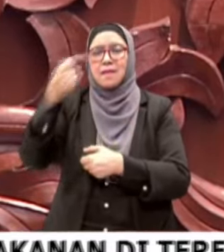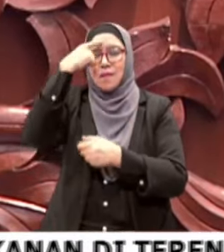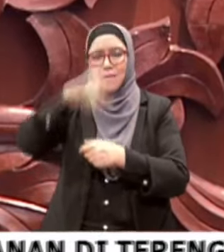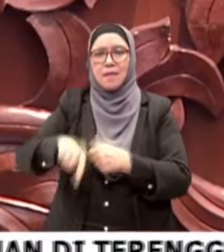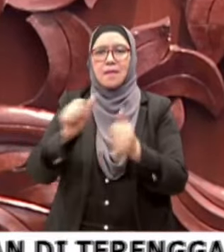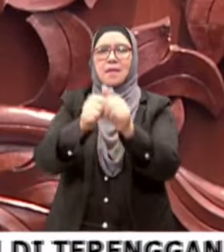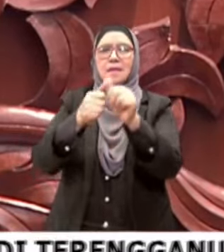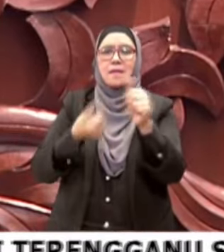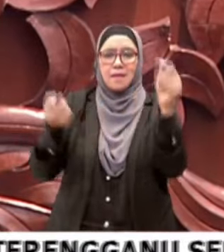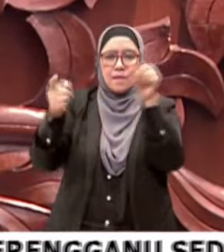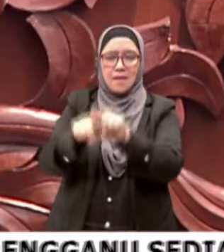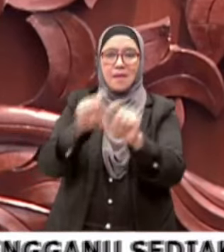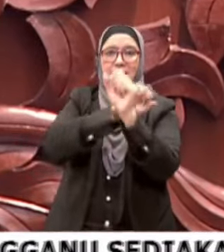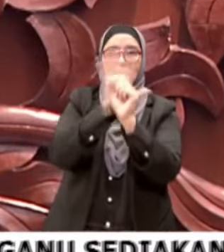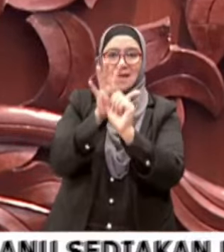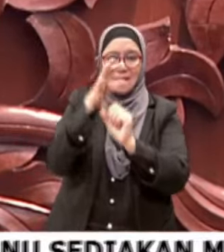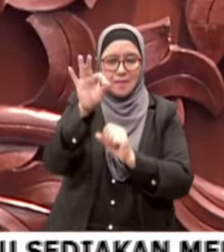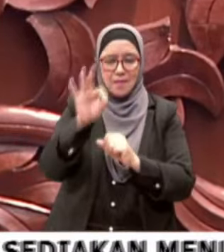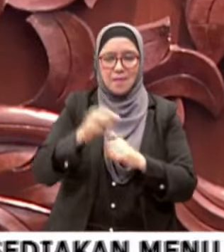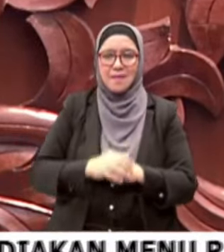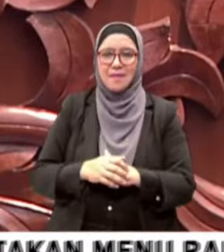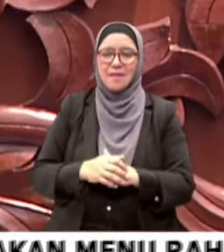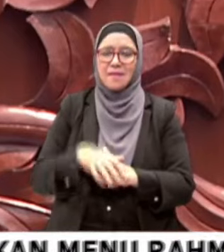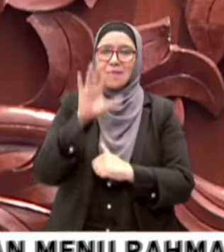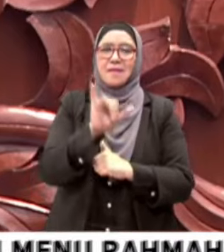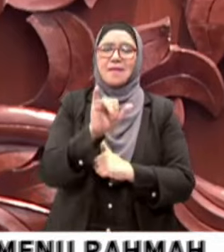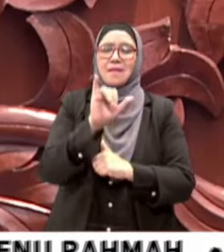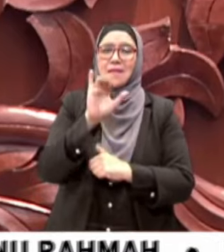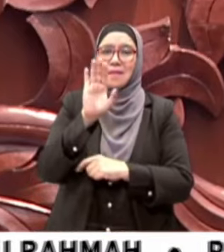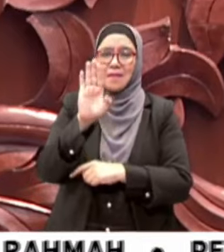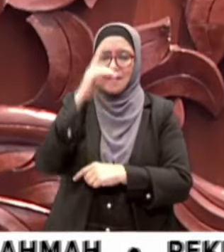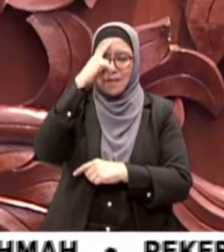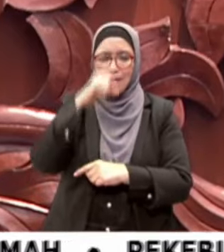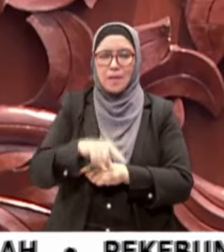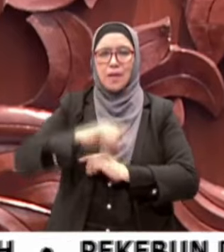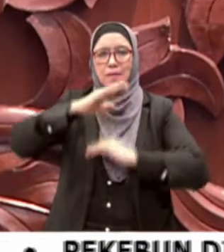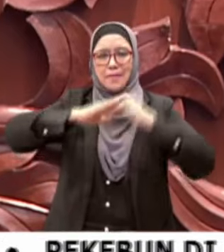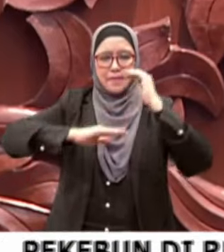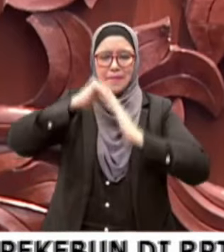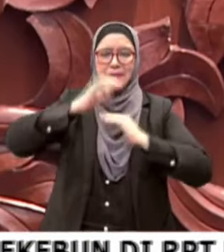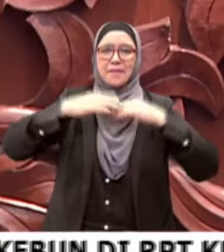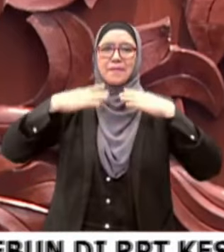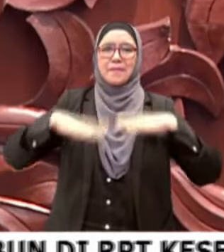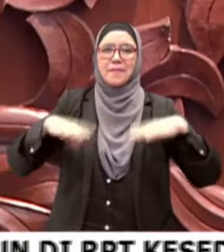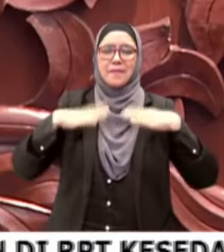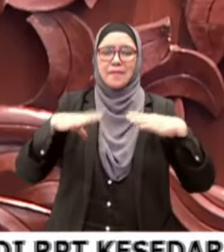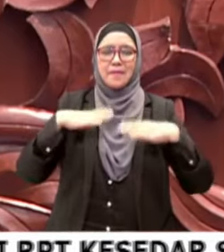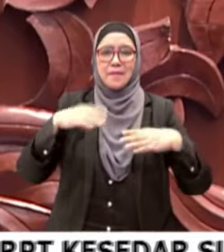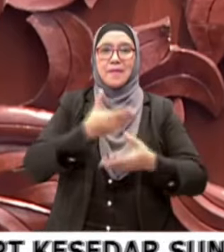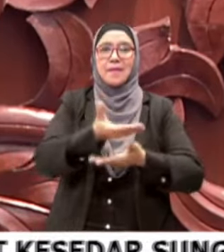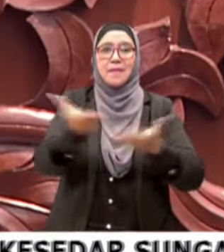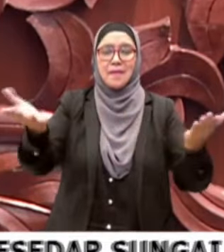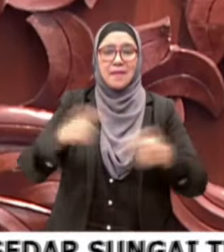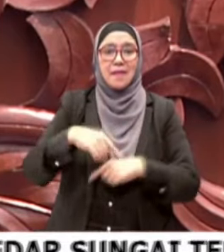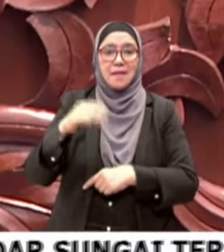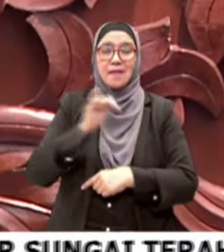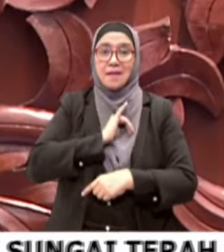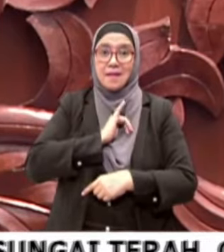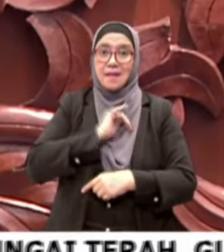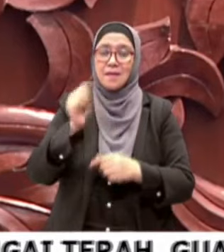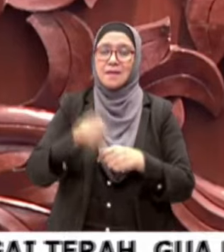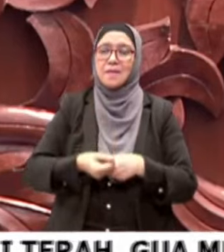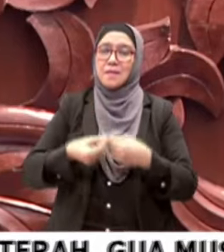hal yang bermanfaat sekalian bagi memberi keselesaan pakaian dan kemudahan kepada semua saya membenarkan hal yang Roman